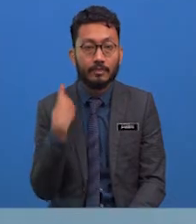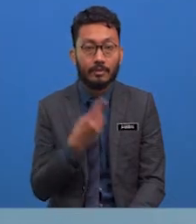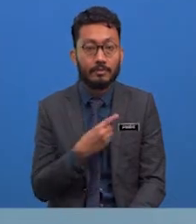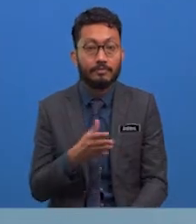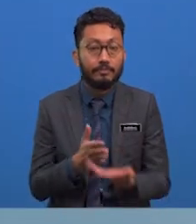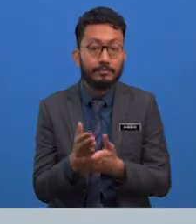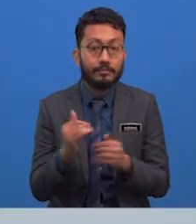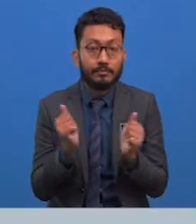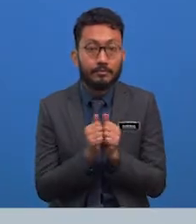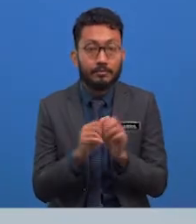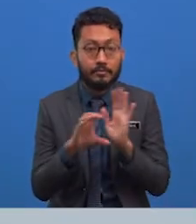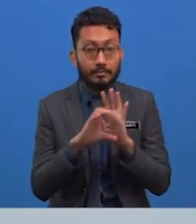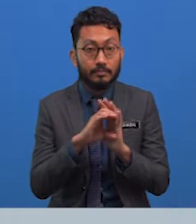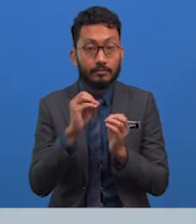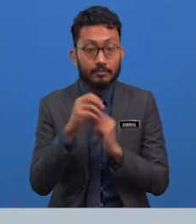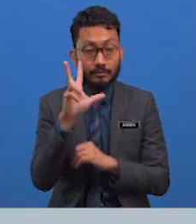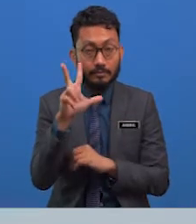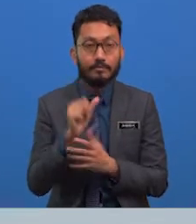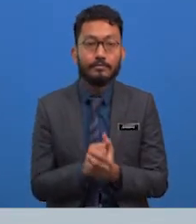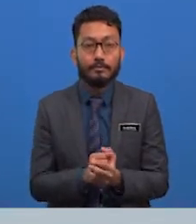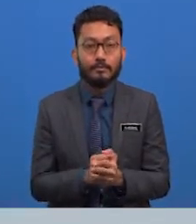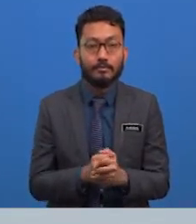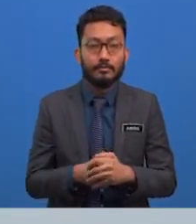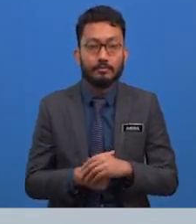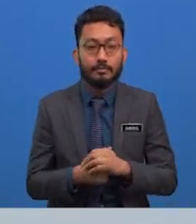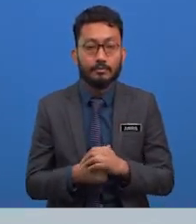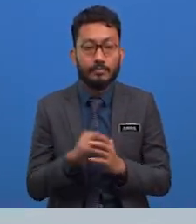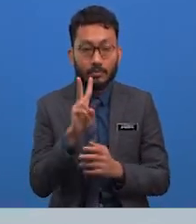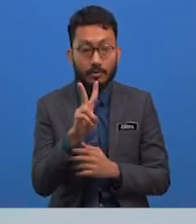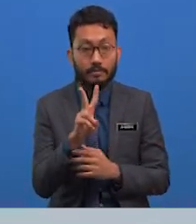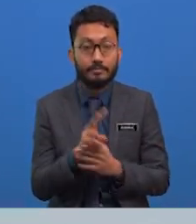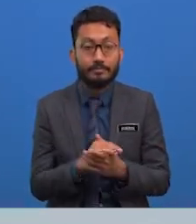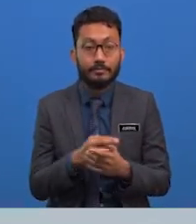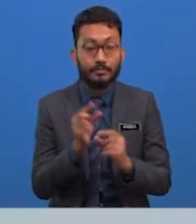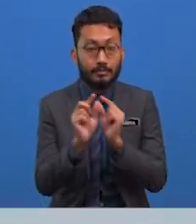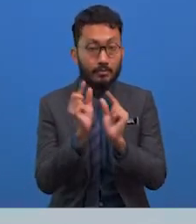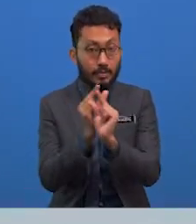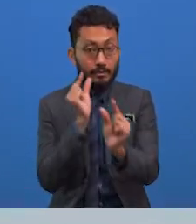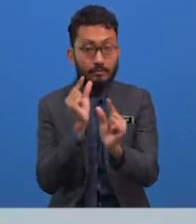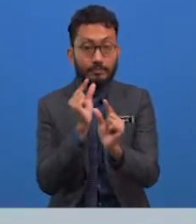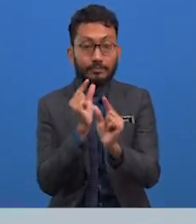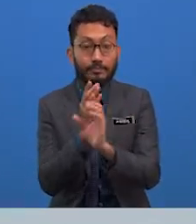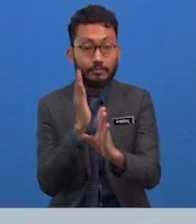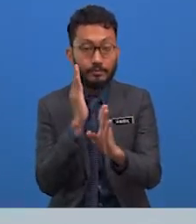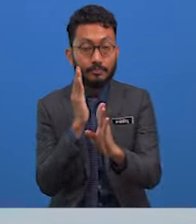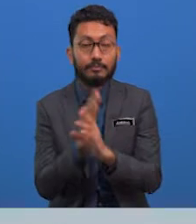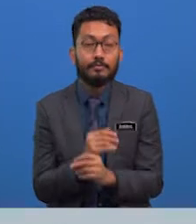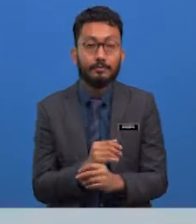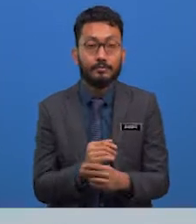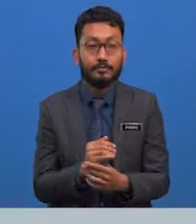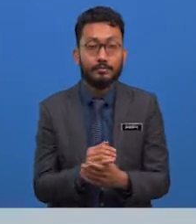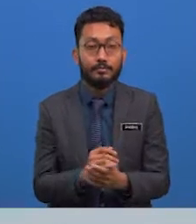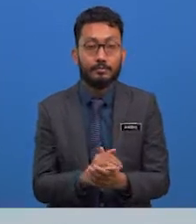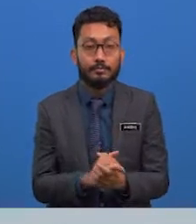Kita teruskan dengan contoh ketiga. Rajah menunjukkan dua garis selari, RST dan UV